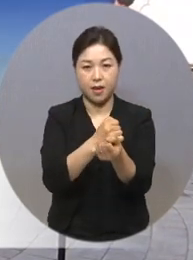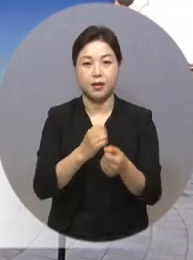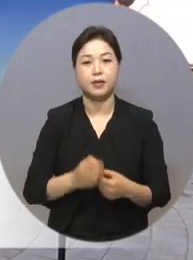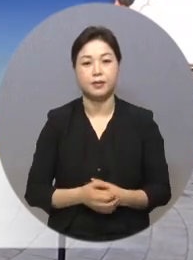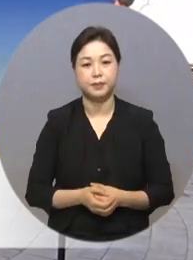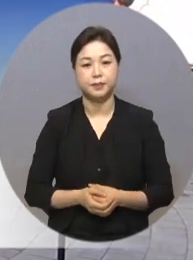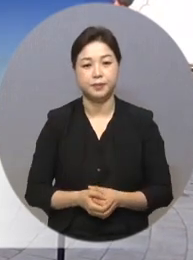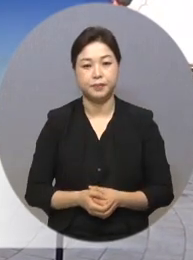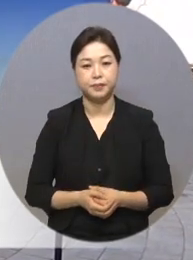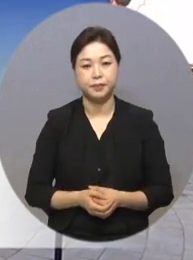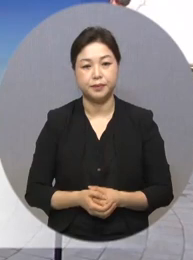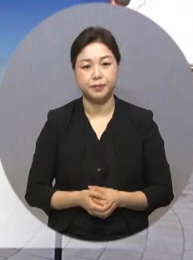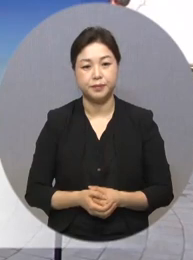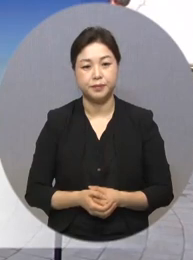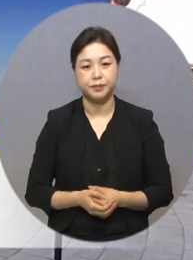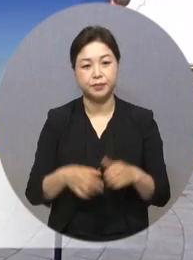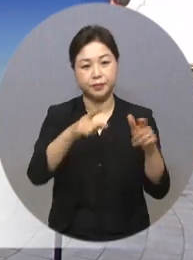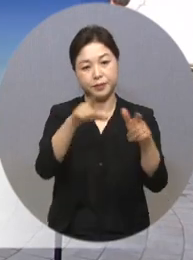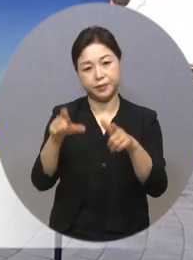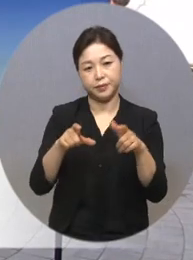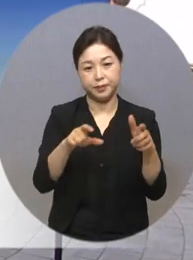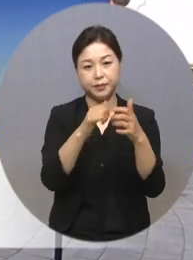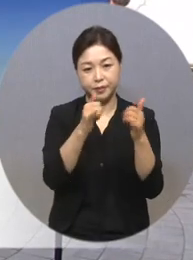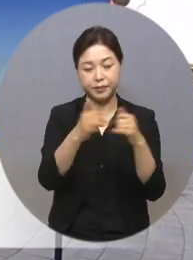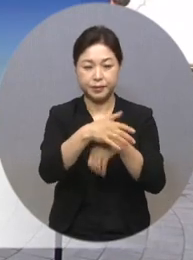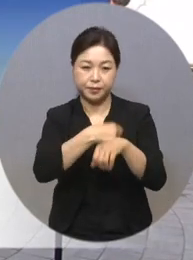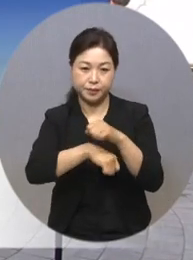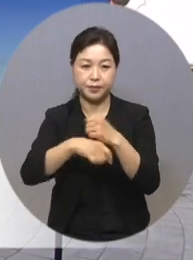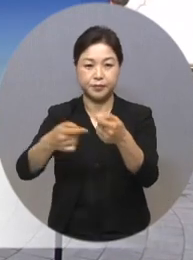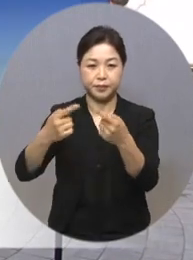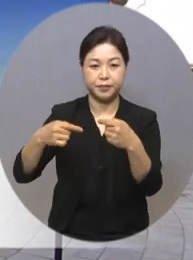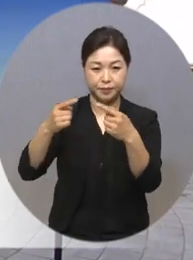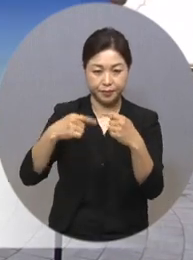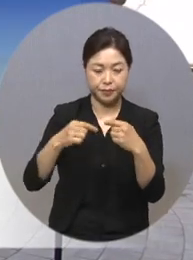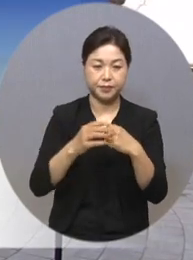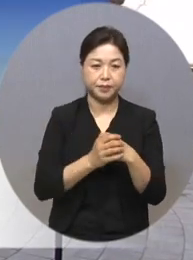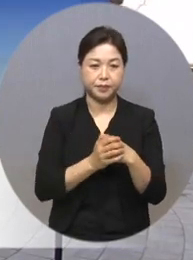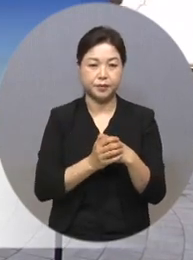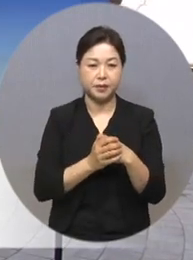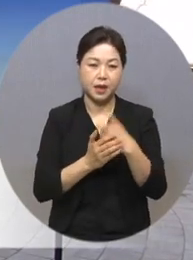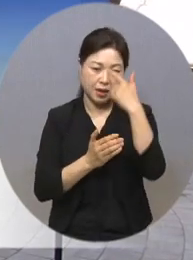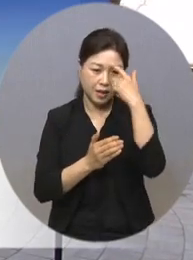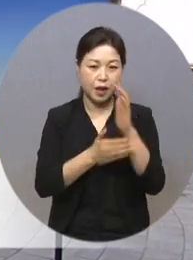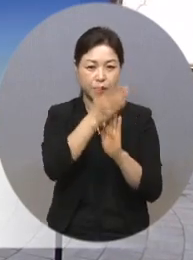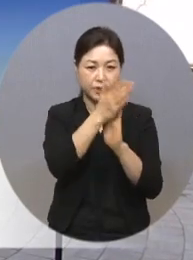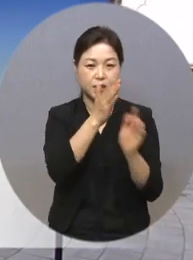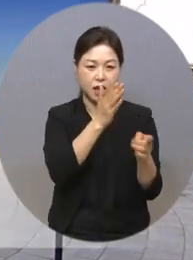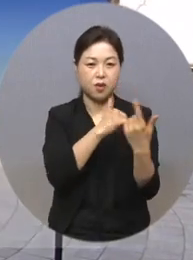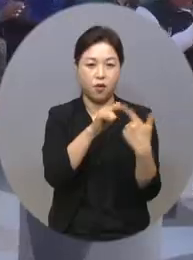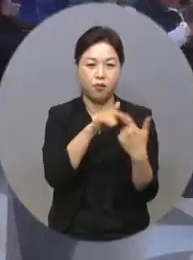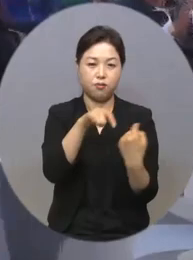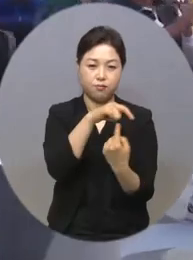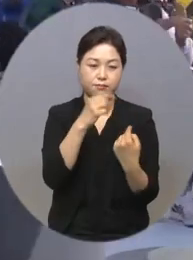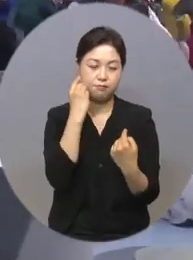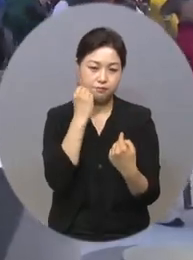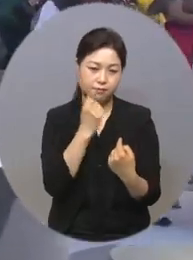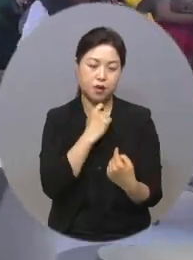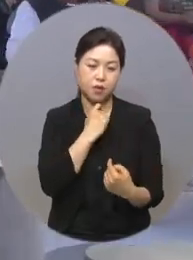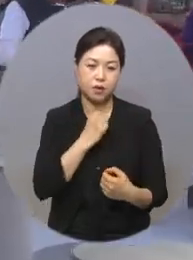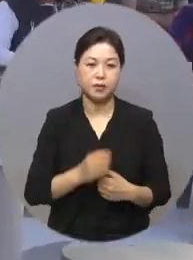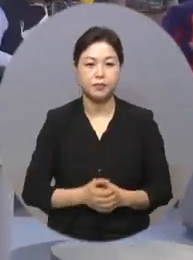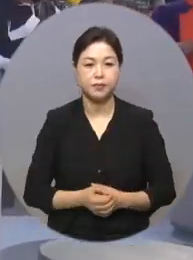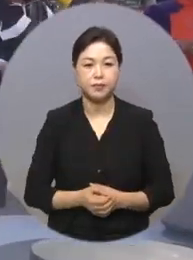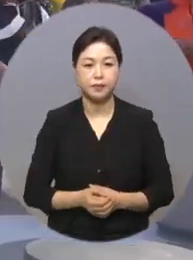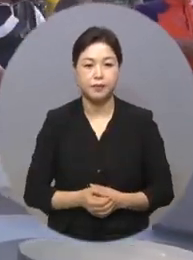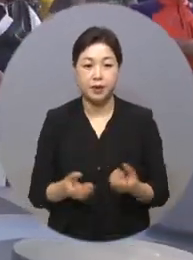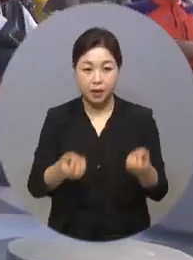주시면 되고요. 좀 더 지역 주민들이 적극적으로 참여하셔서 이 원도심이 더욱더 활성화되었으면 좋겠습니다. 이번 행사로